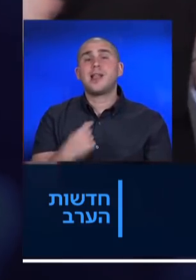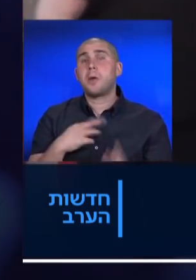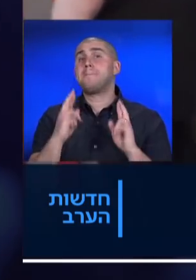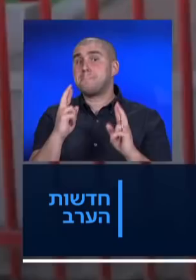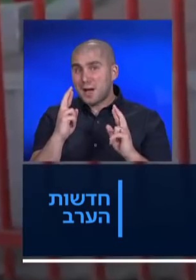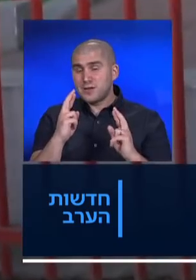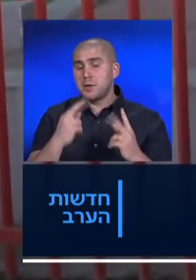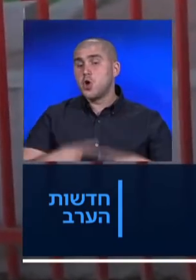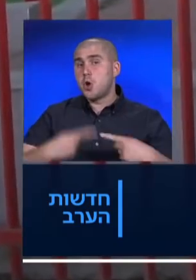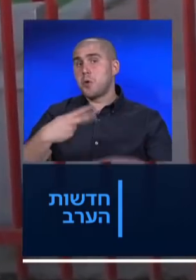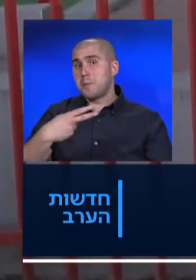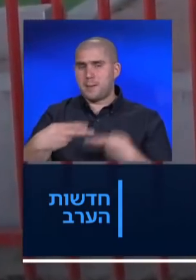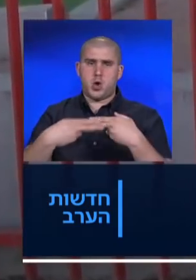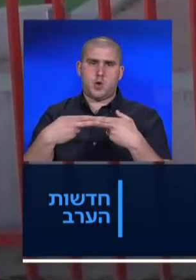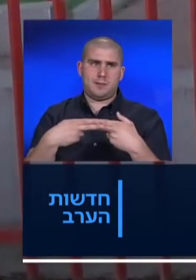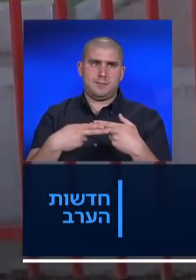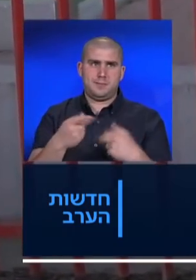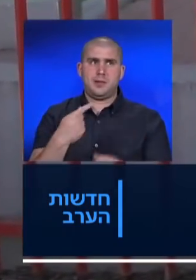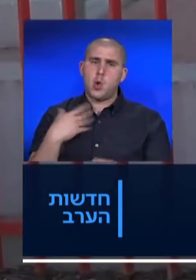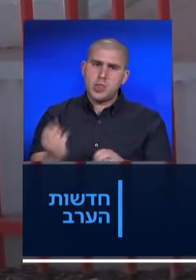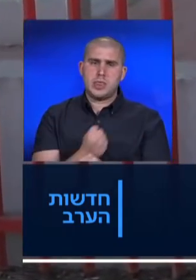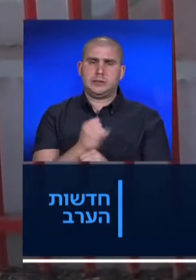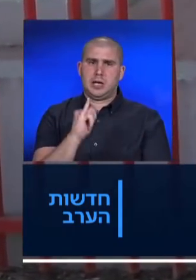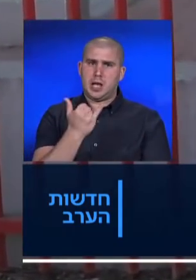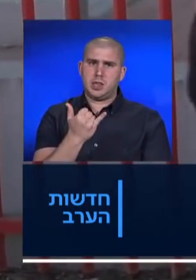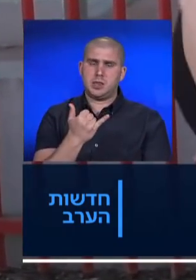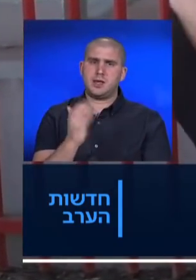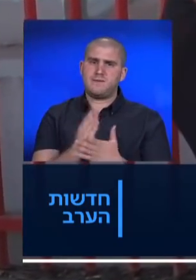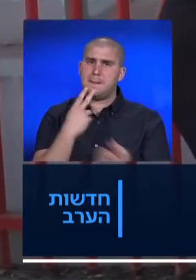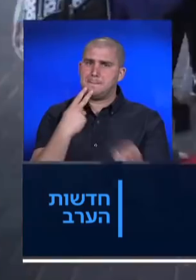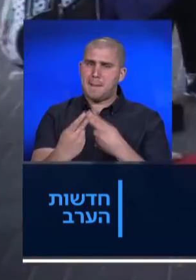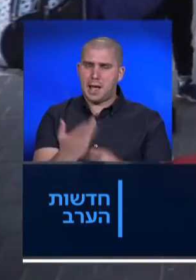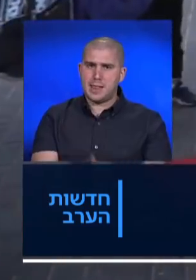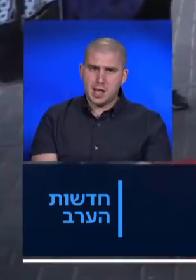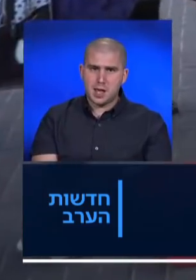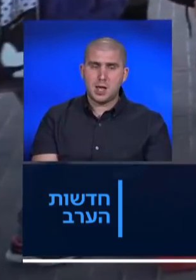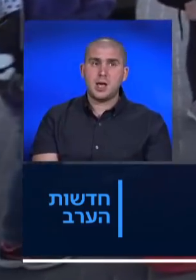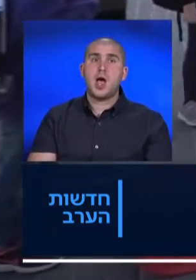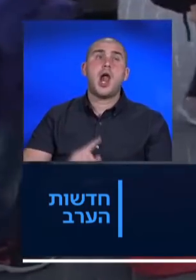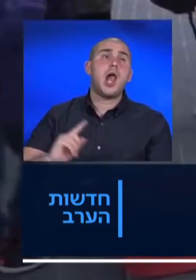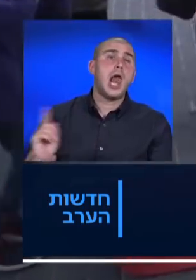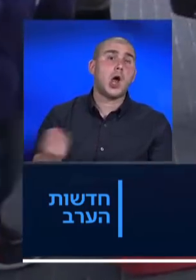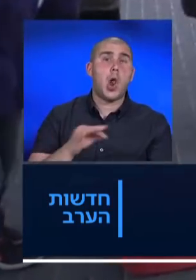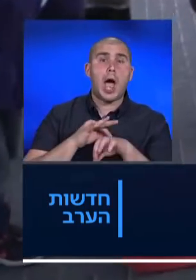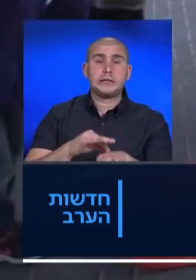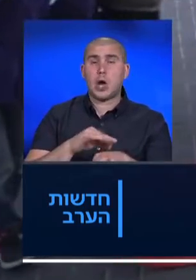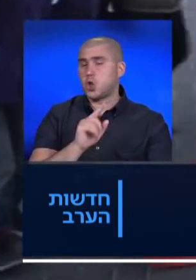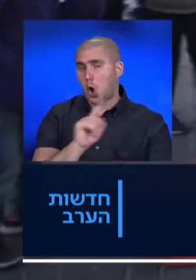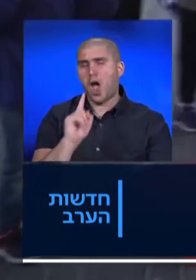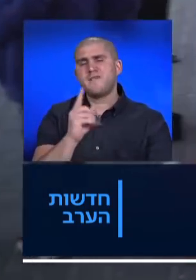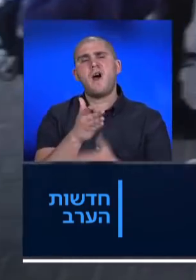שביום-יומיים הקרובים אנחנו נצליח לתת מענה, לא לכל ההסעות, אבל לחלק